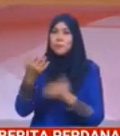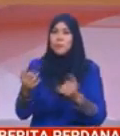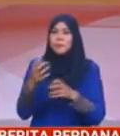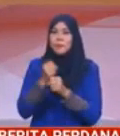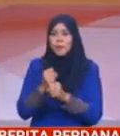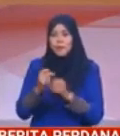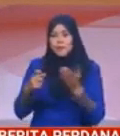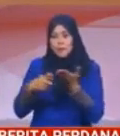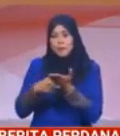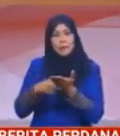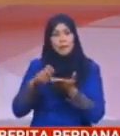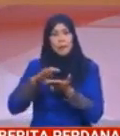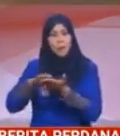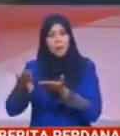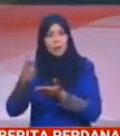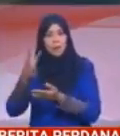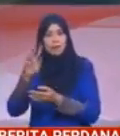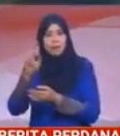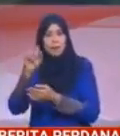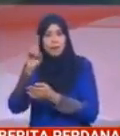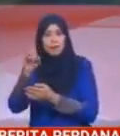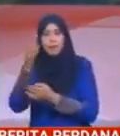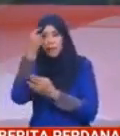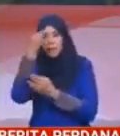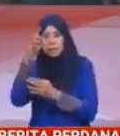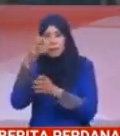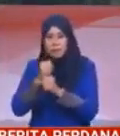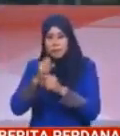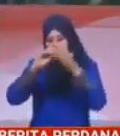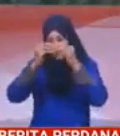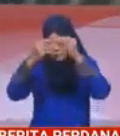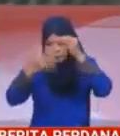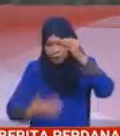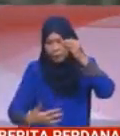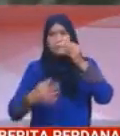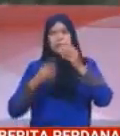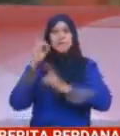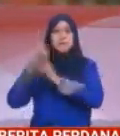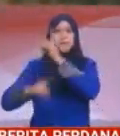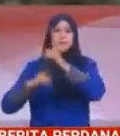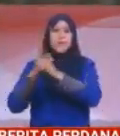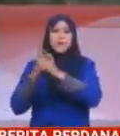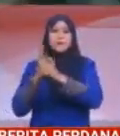tiket Wild card tunggal ke Tokyo berdasarkan kedudukan ranking dunianya